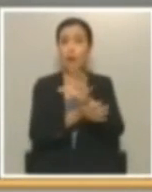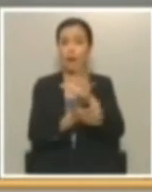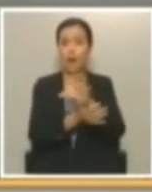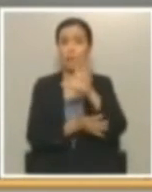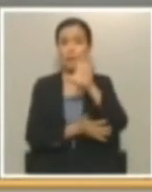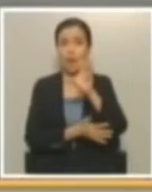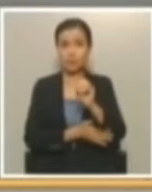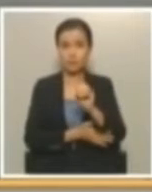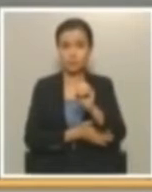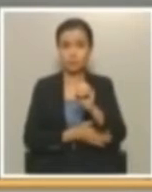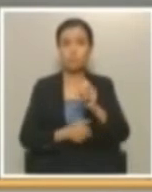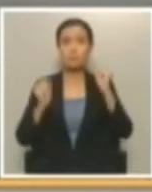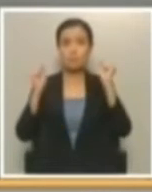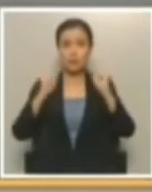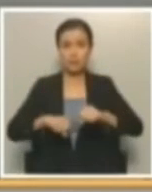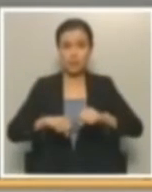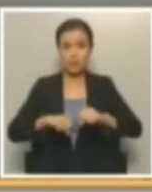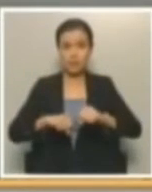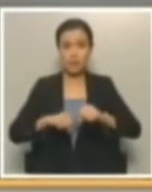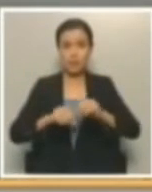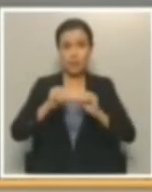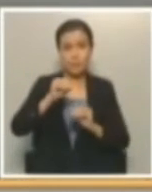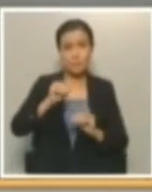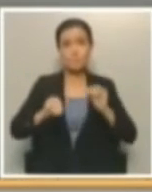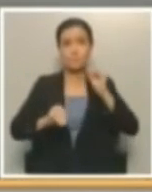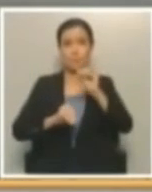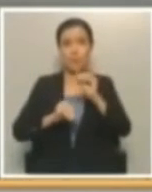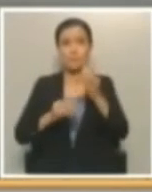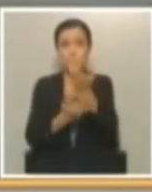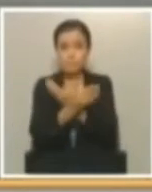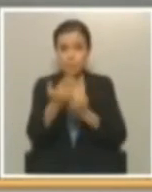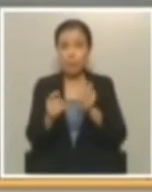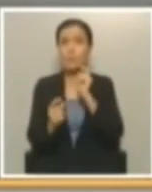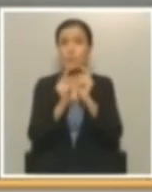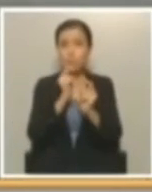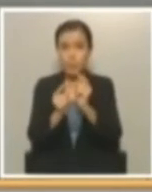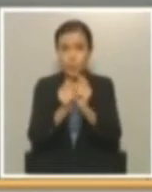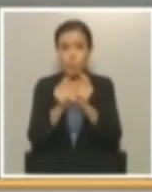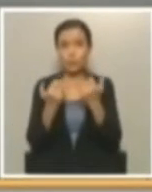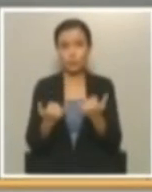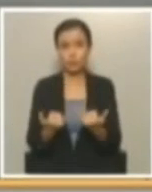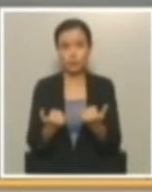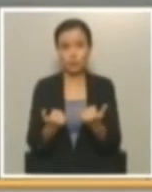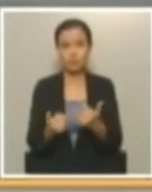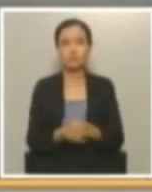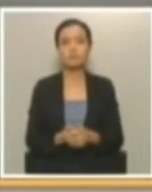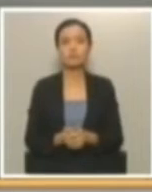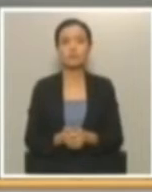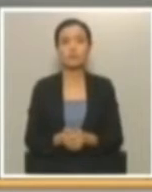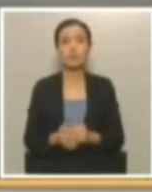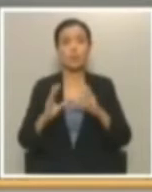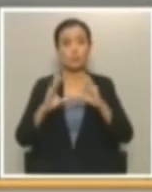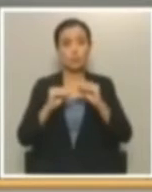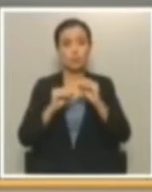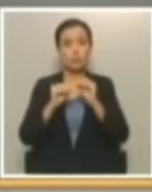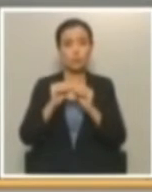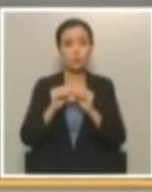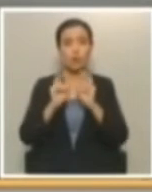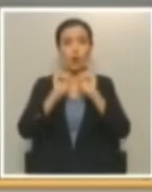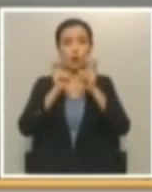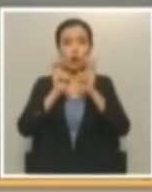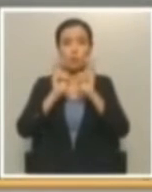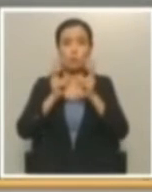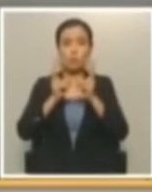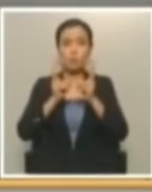50ในกรณีที่ประชุมลงมติยกเรื่องอื่นขึ้นปรึกษาพิจารณาในขณะนี้ที่ประชุมไม่ได้ยกเรื่องอื่นขึ้นม